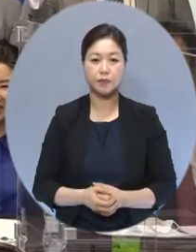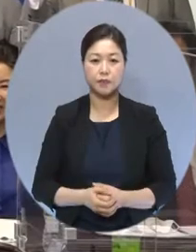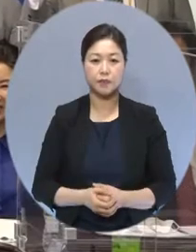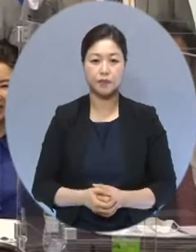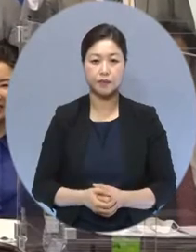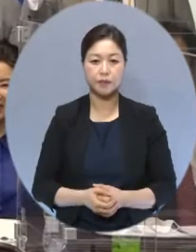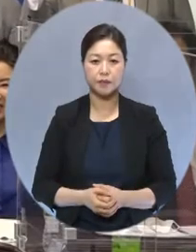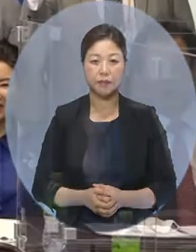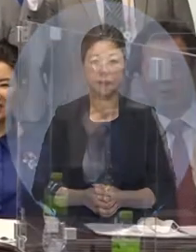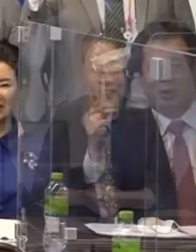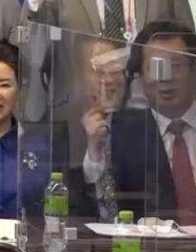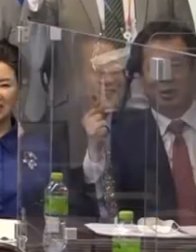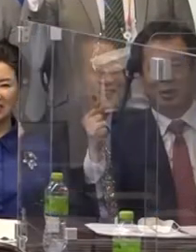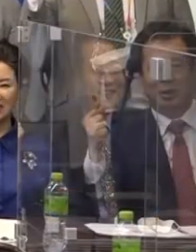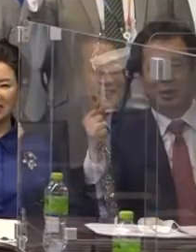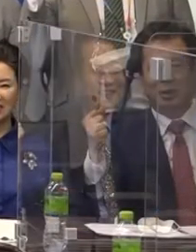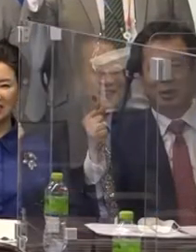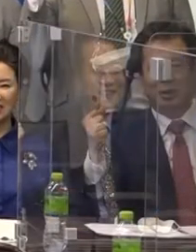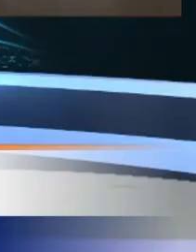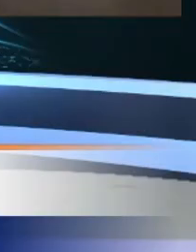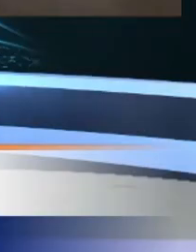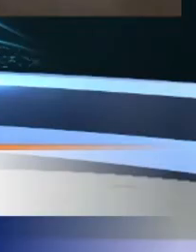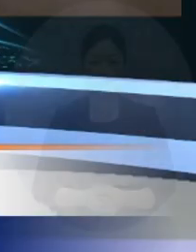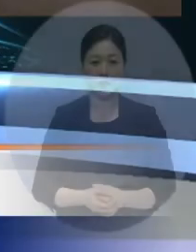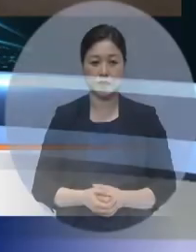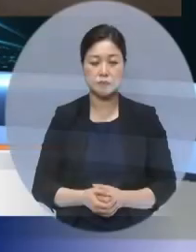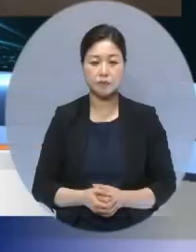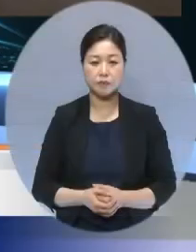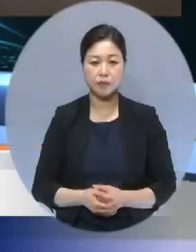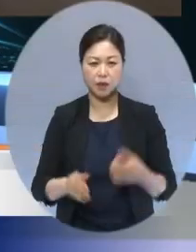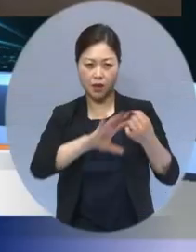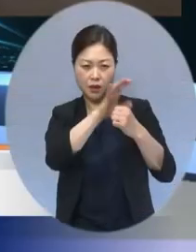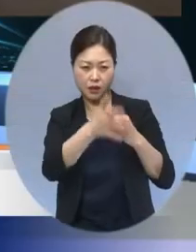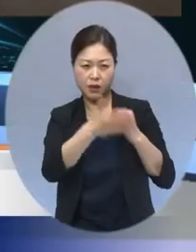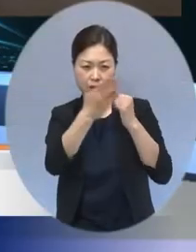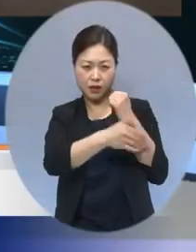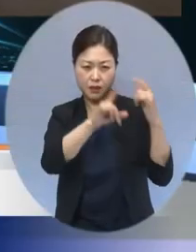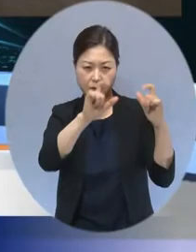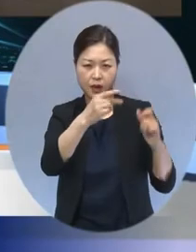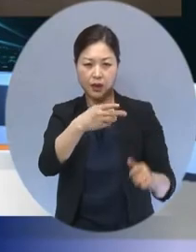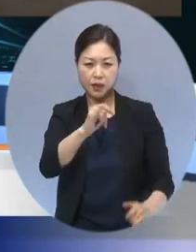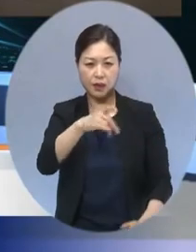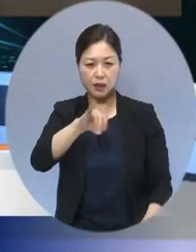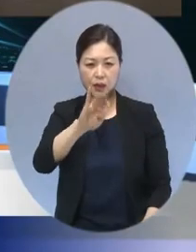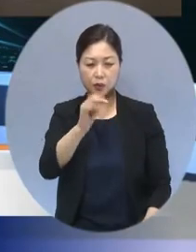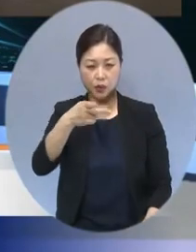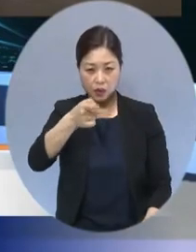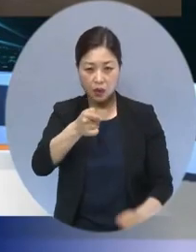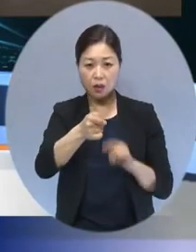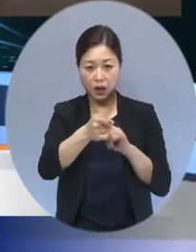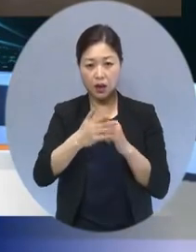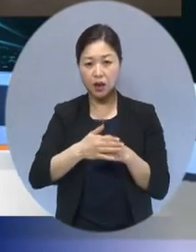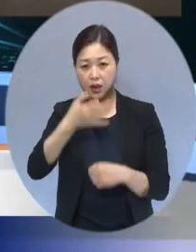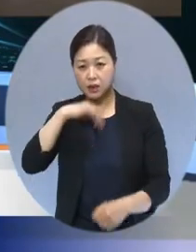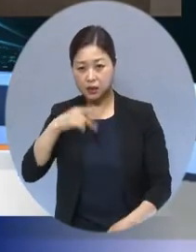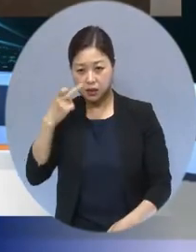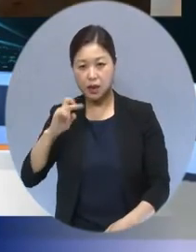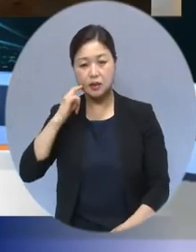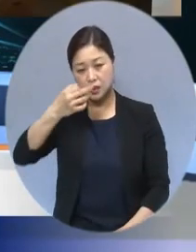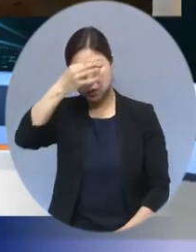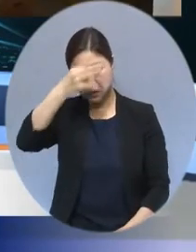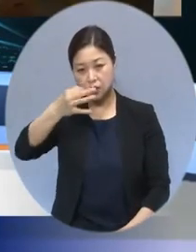복지TV 경기방송 정은선입니다. 세계적인 사진작가 테리 보더의 작품들이 익산 예술의